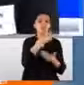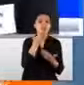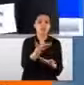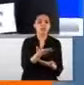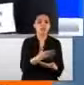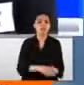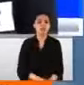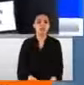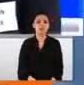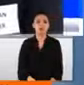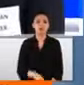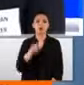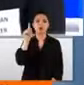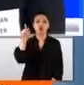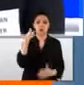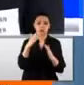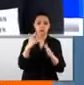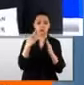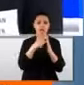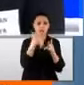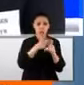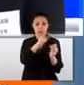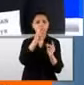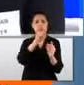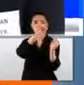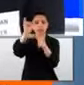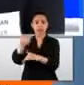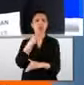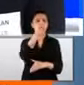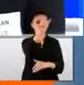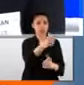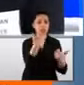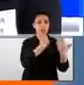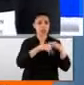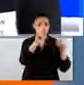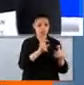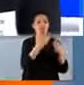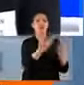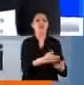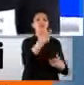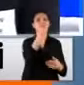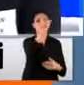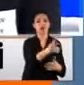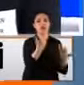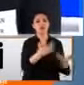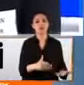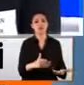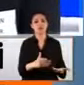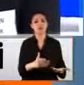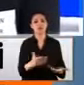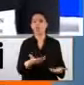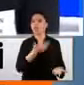haberdardı. Senin evini otel olarak kullanırken o kadın da onun hayatında mıymış? Evet hayatındaymış. O da kabul mü etmiş? Evet. Ya